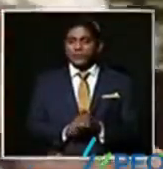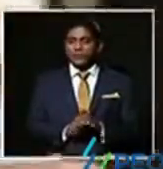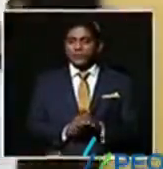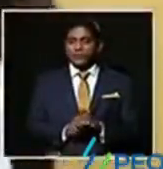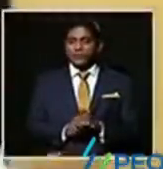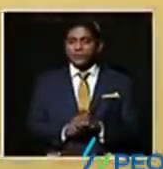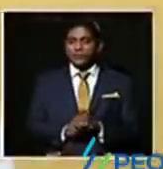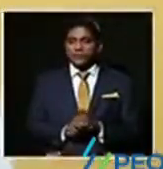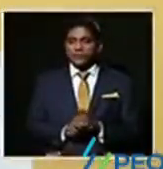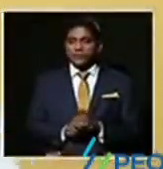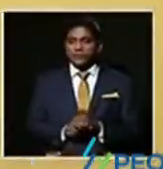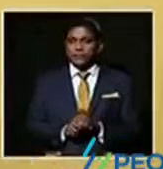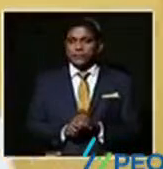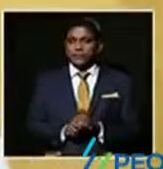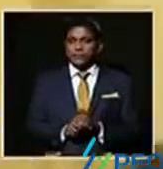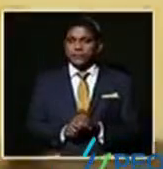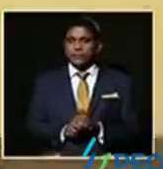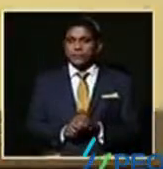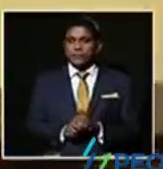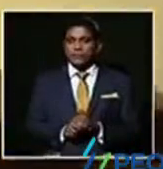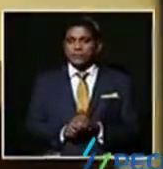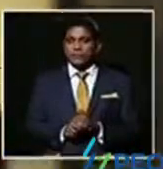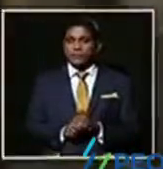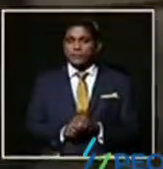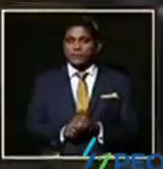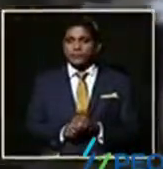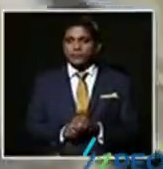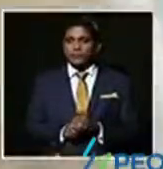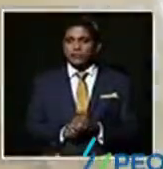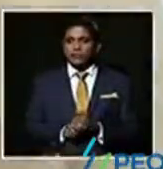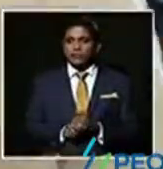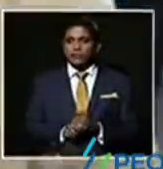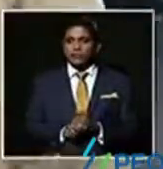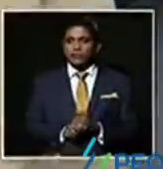ඕයි ඒ වැඩේ කෙලවෙලා යනකොටනේ.